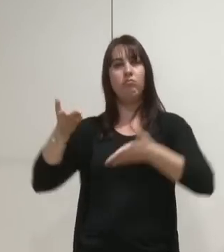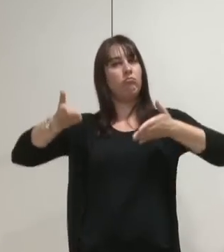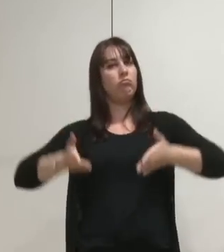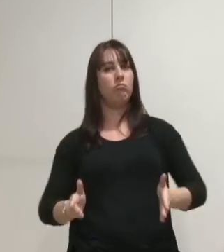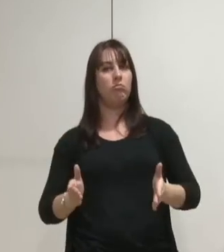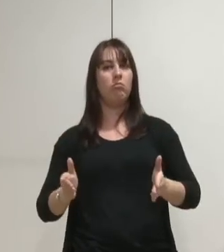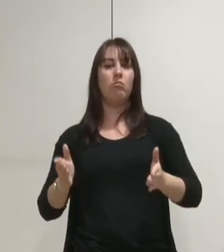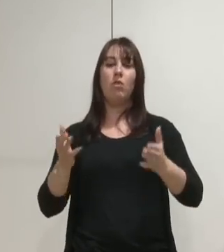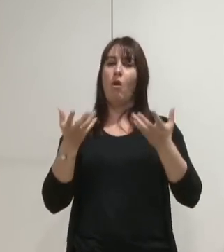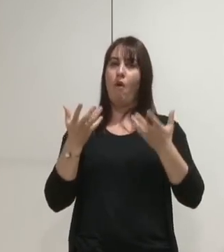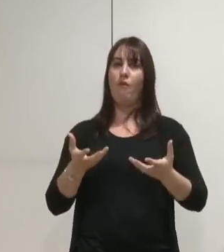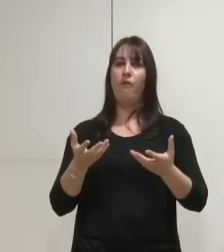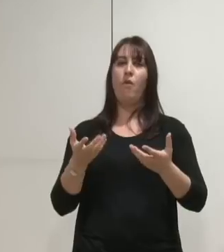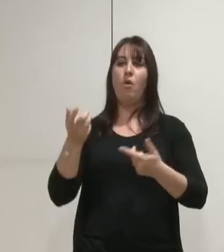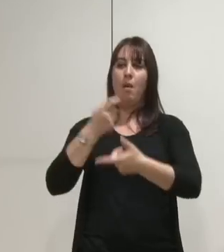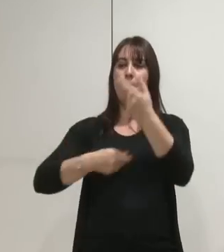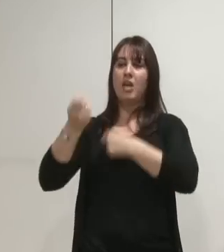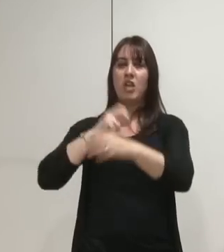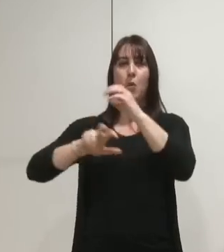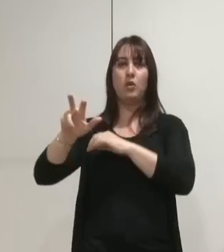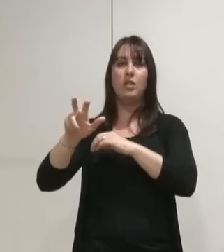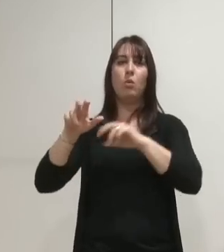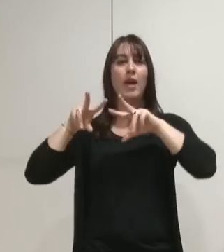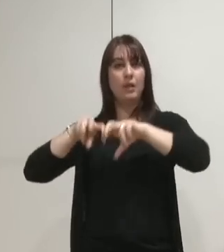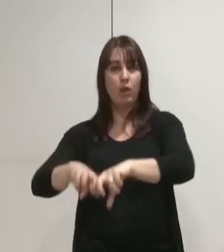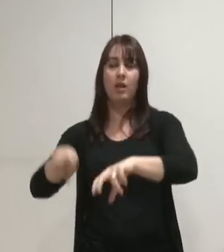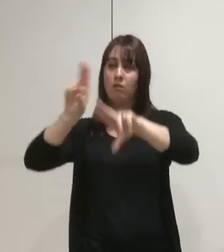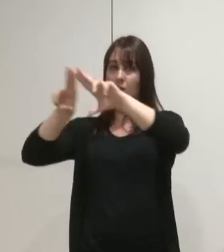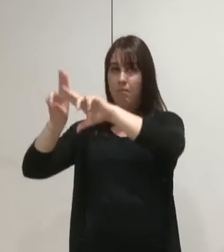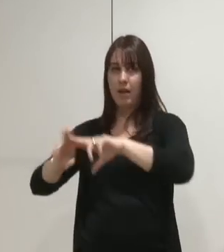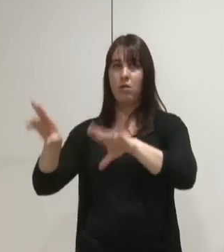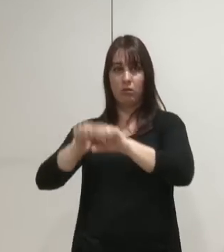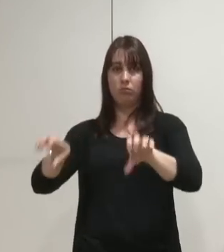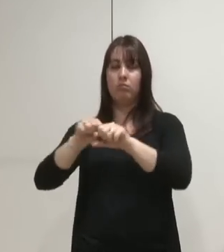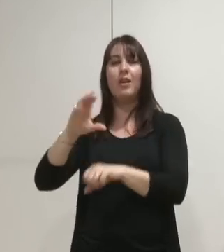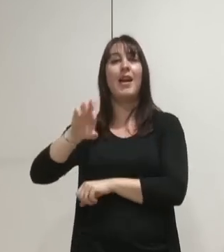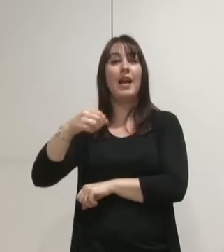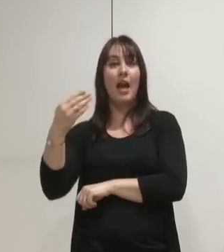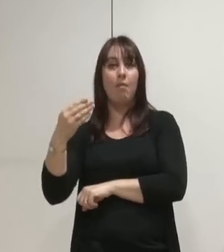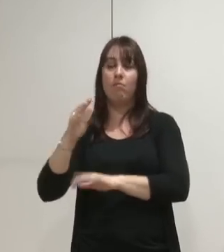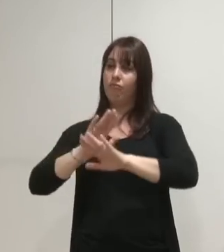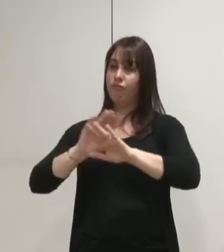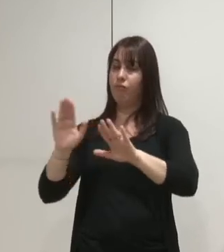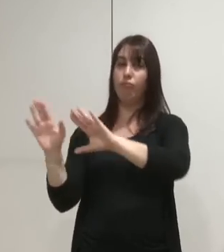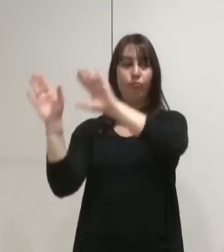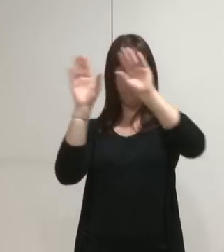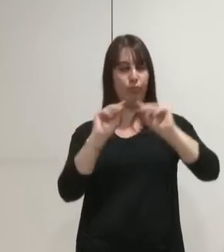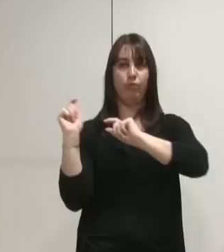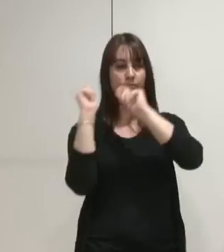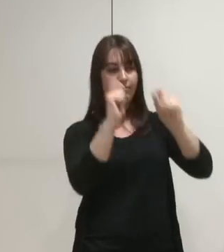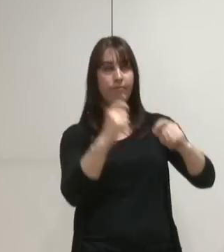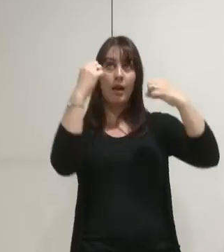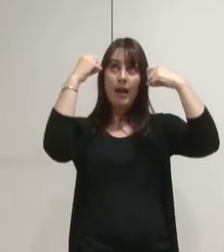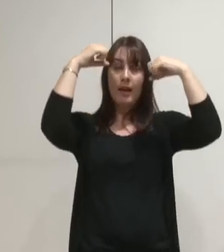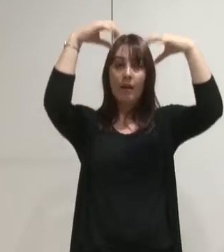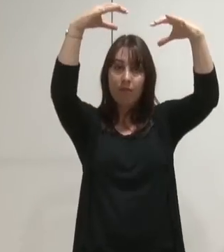procédure de passation d'un marché de conception réalisation exploitation et maintenance le crème pour les installations d'éclairage